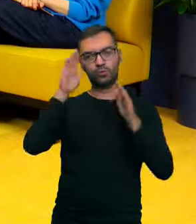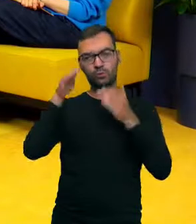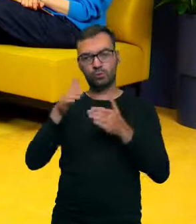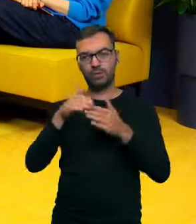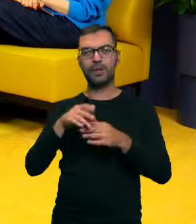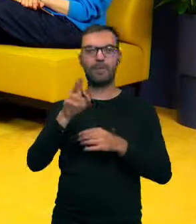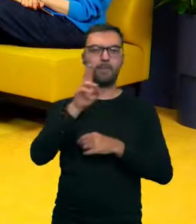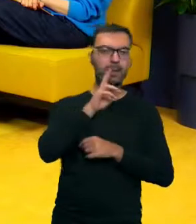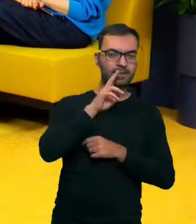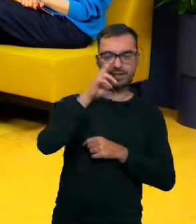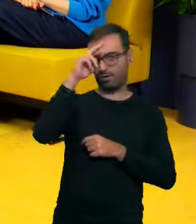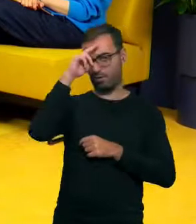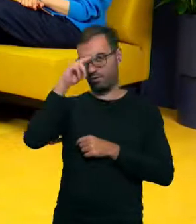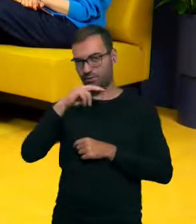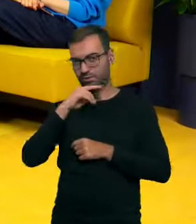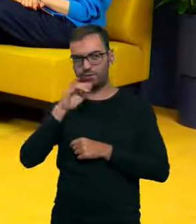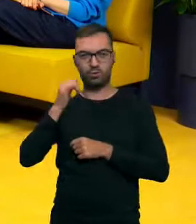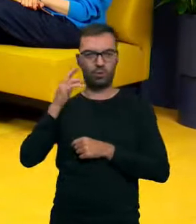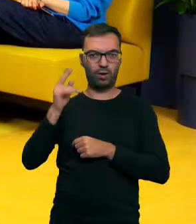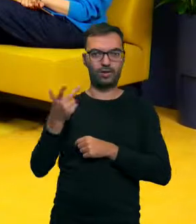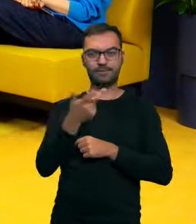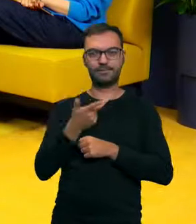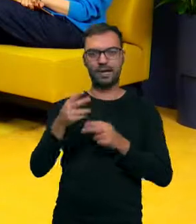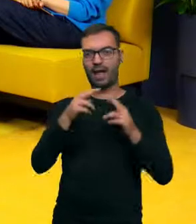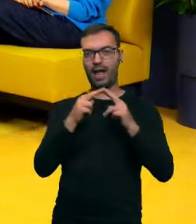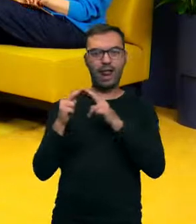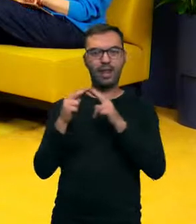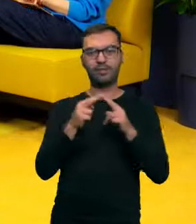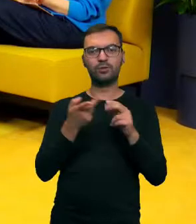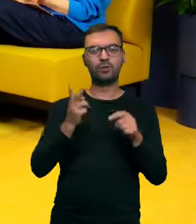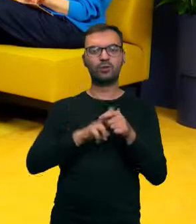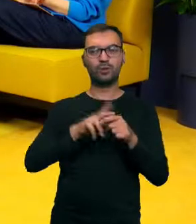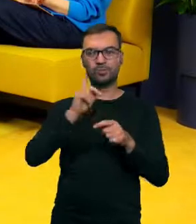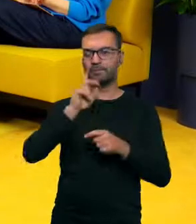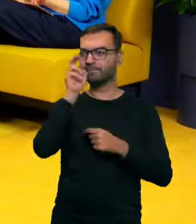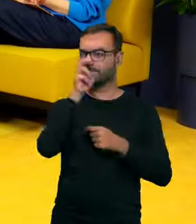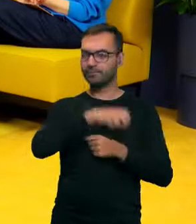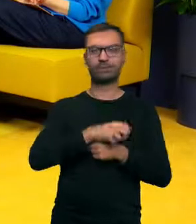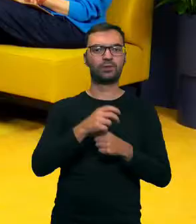i Jurkiem Popielą, jakby jakie są najciekawsze i najbardziej takie